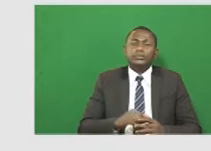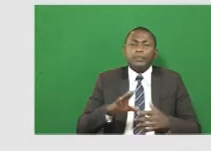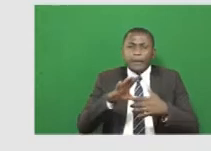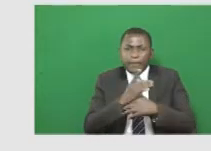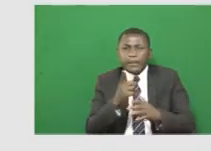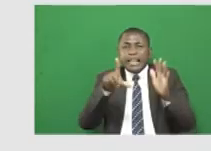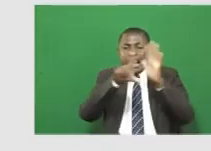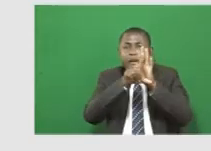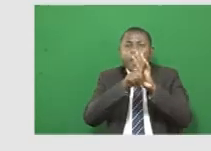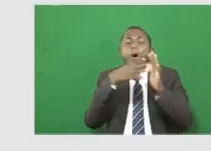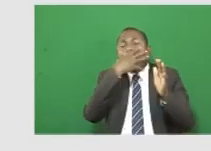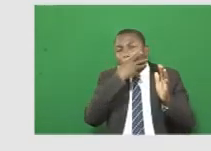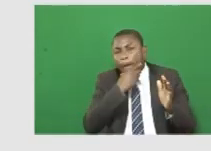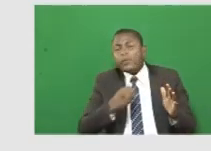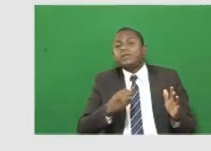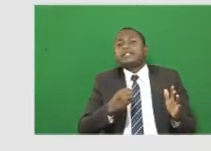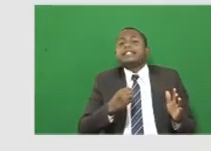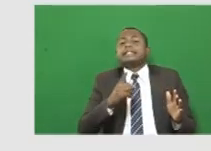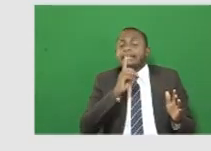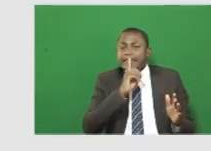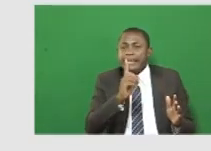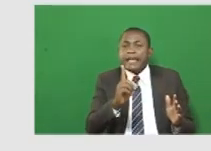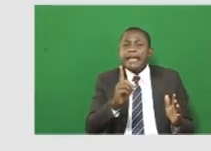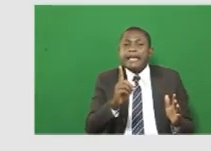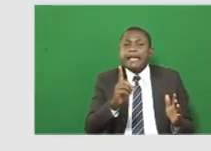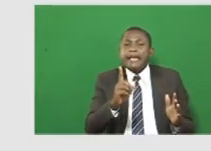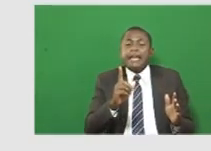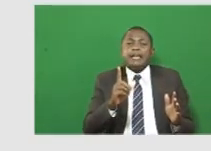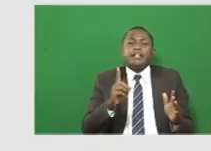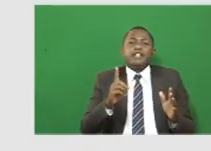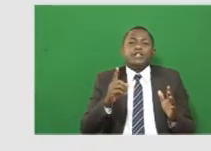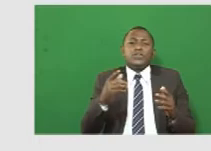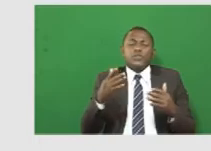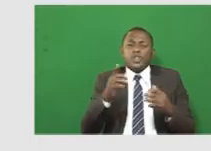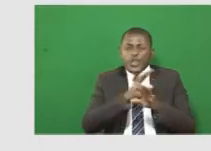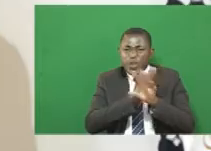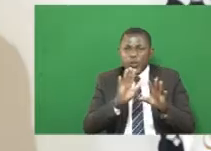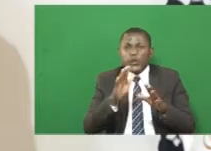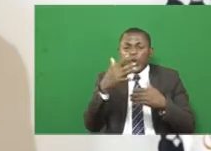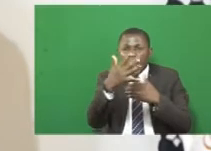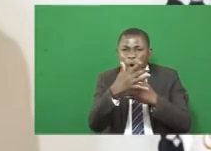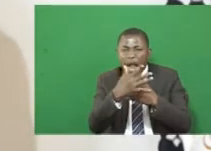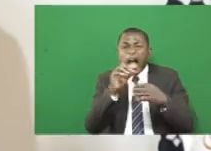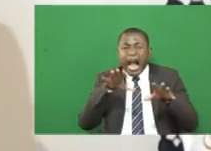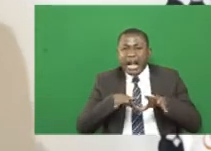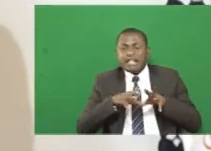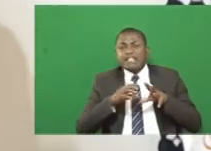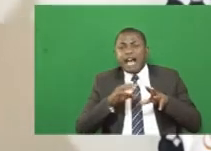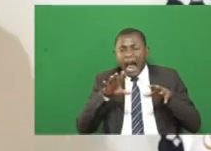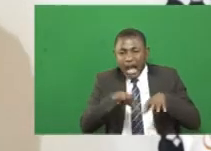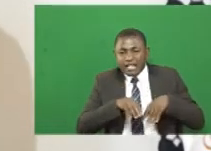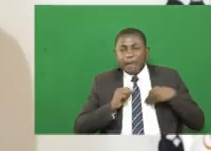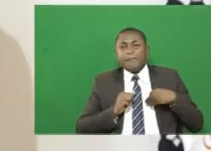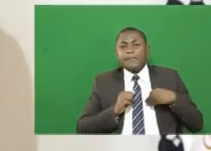pamurayiro waMozisi pakanyorwa pachiti, usasunga muromo wenzombe inopura zviyo. pamwe pacha